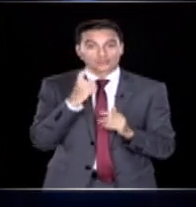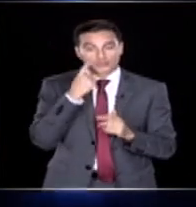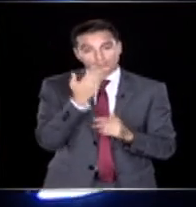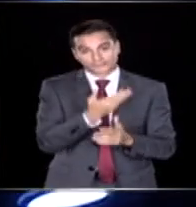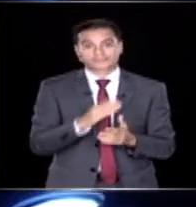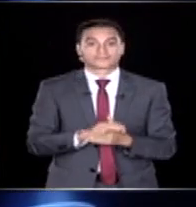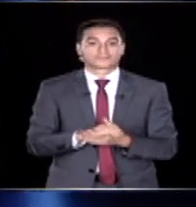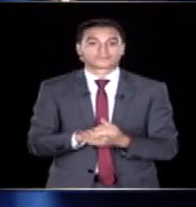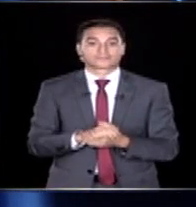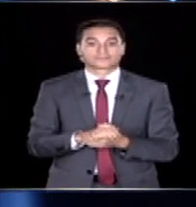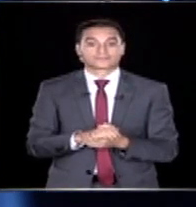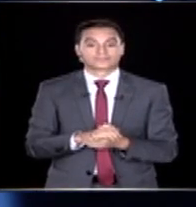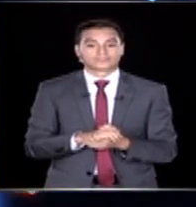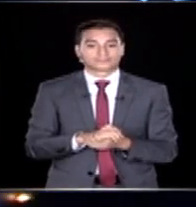والسؤال،